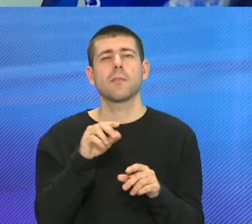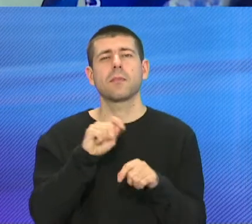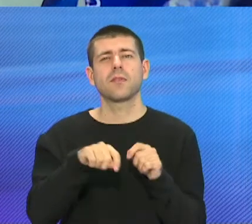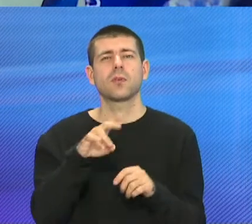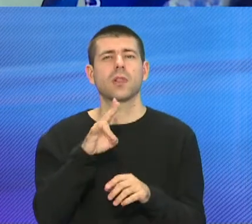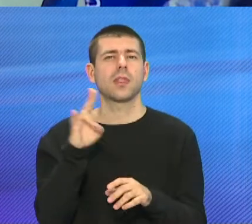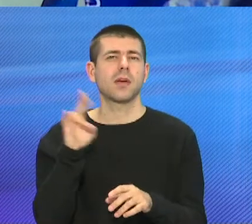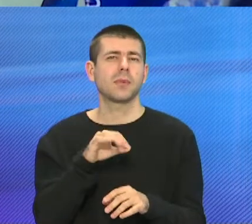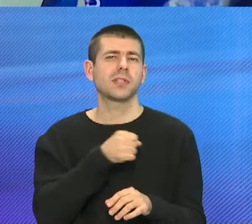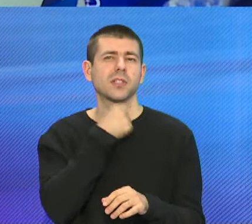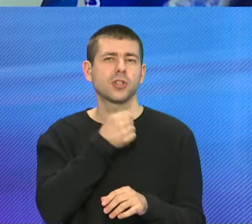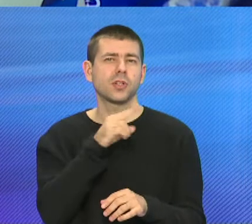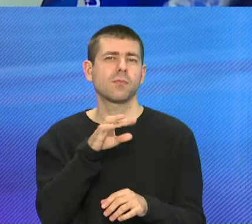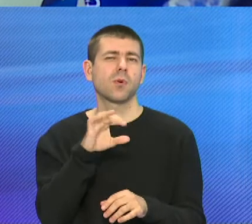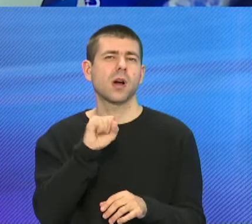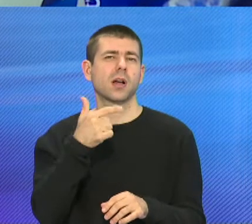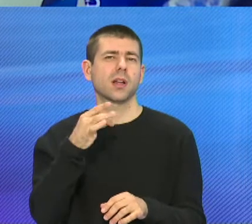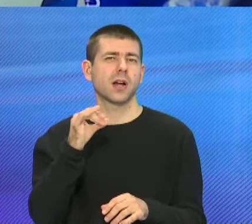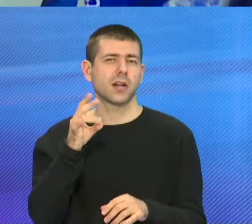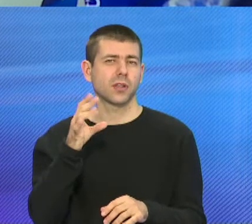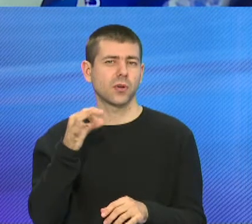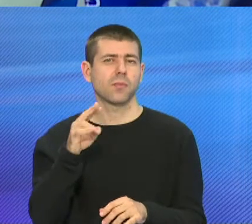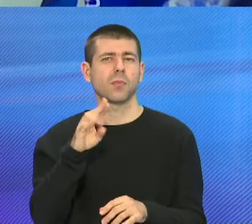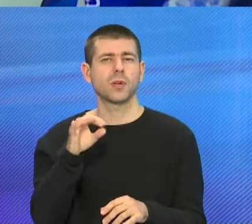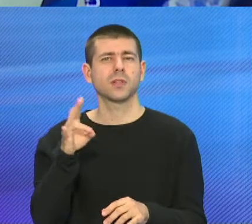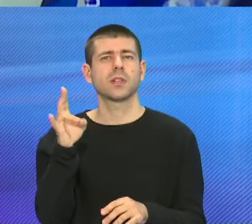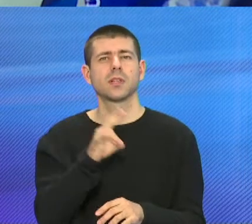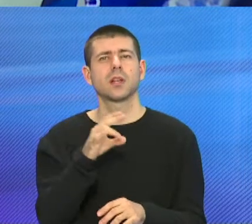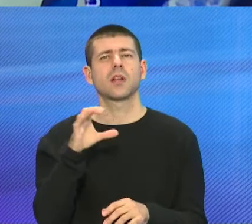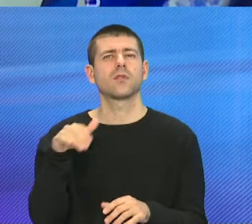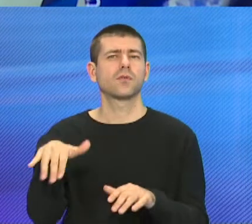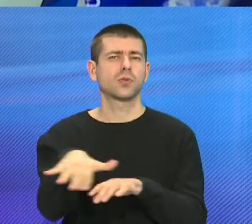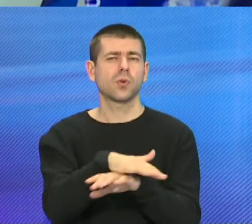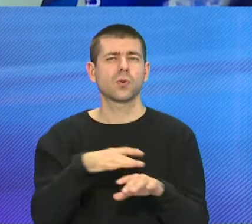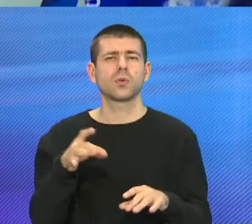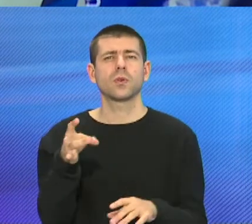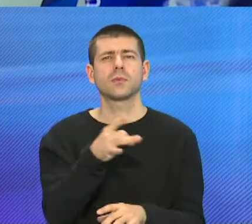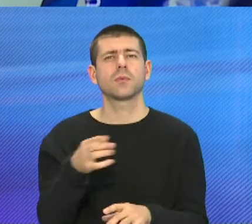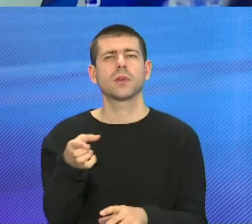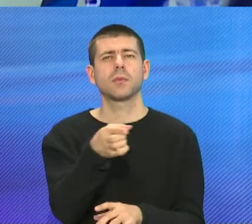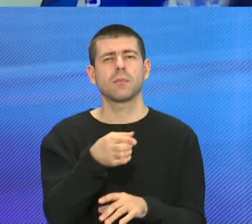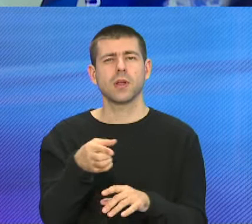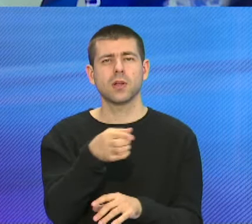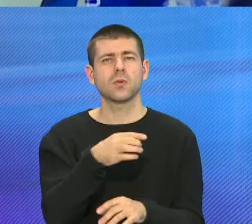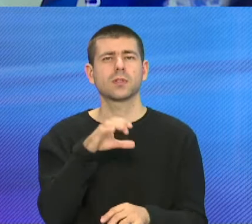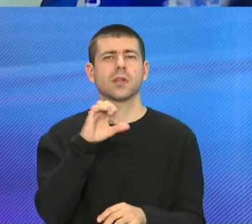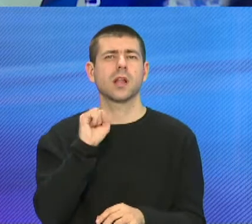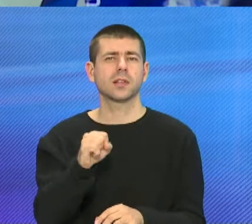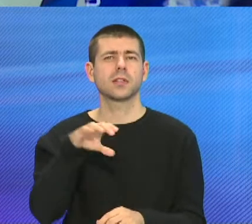постоянной комиссии по аграрной политике Палаты представников Национального сходу Республики Беларусь Александр